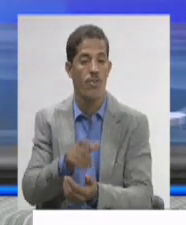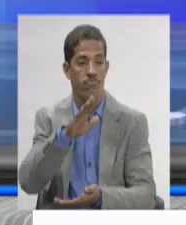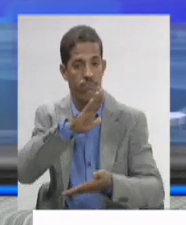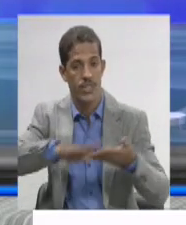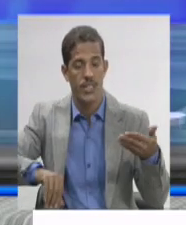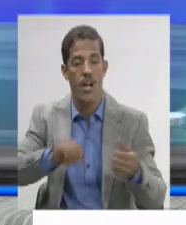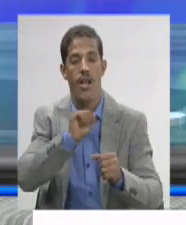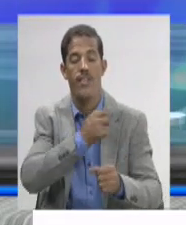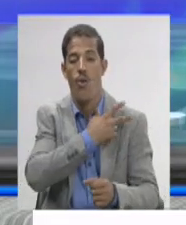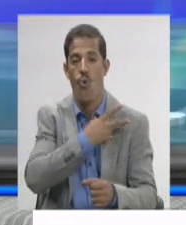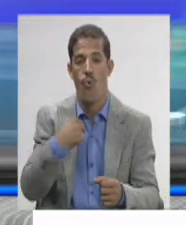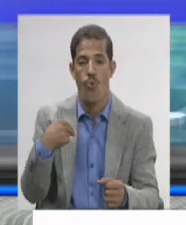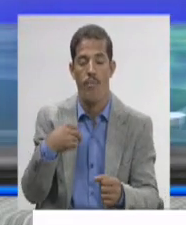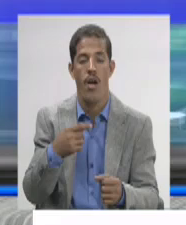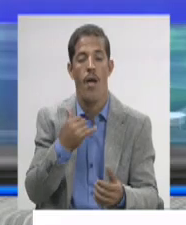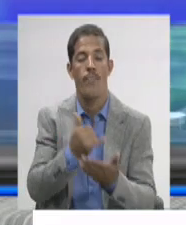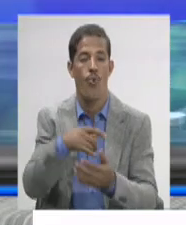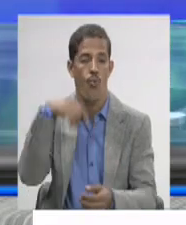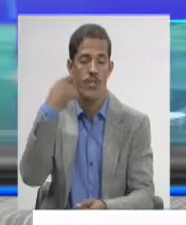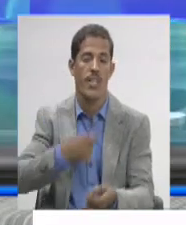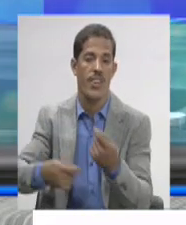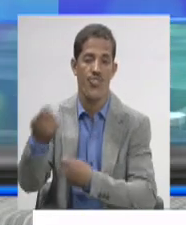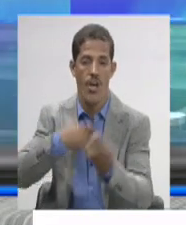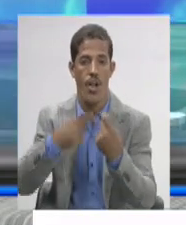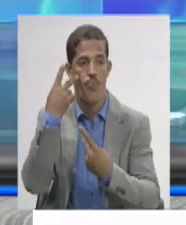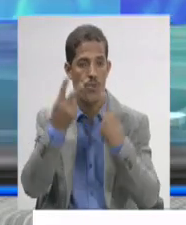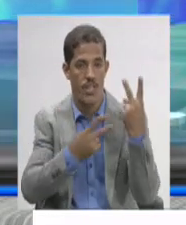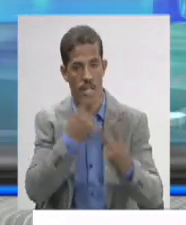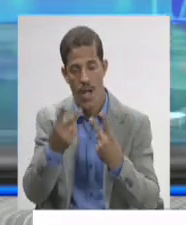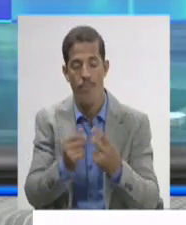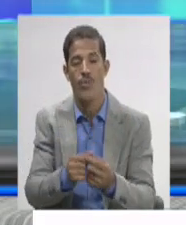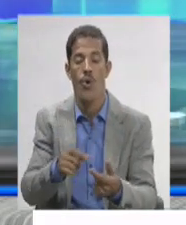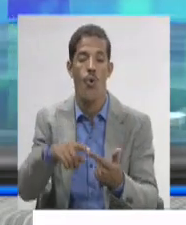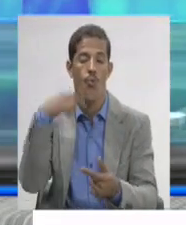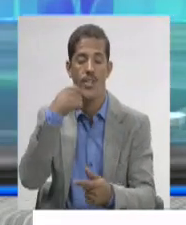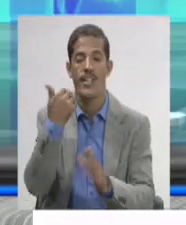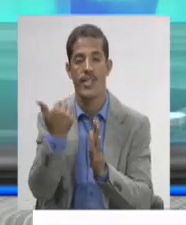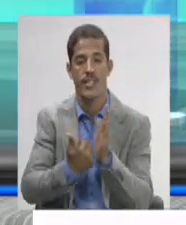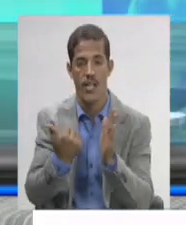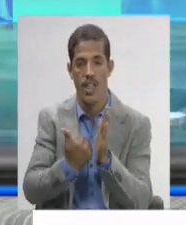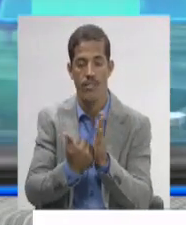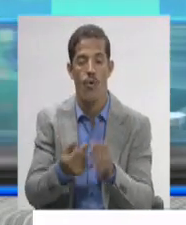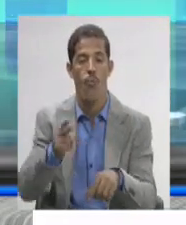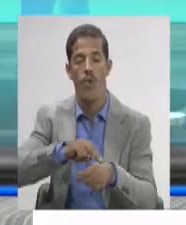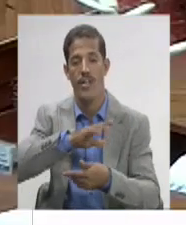العلنيه وزير التجاره والصناعه والصناعه التقليديه والسياحه وزير الاقتصاد والتنميه المستدامه